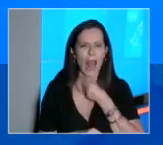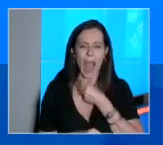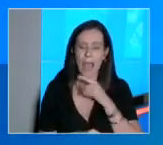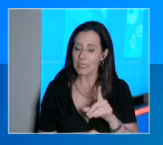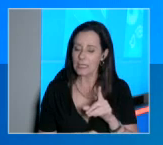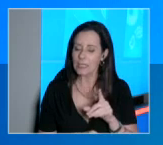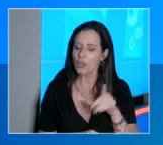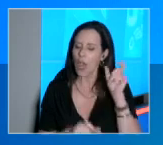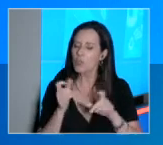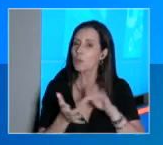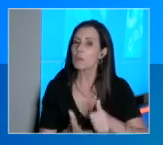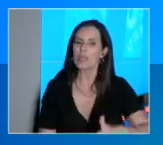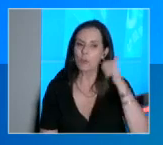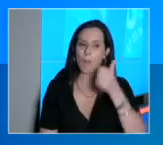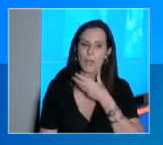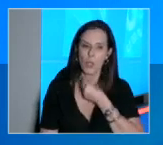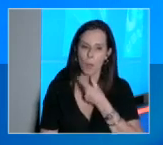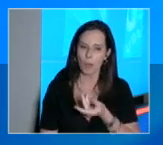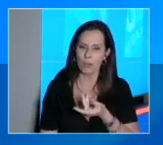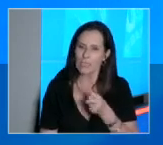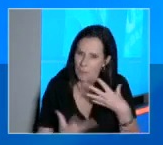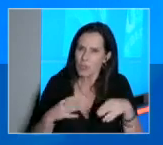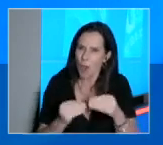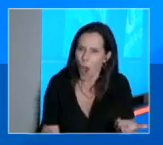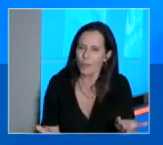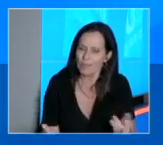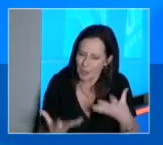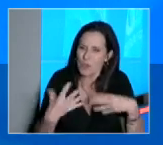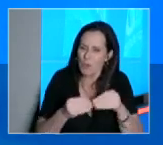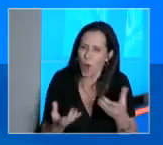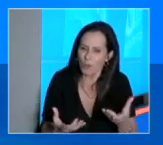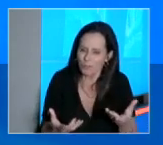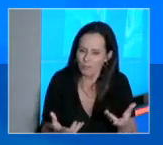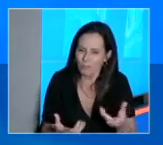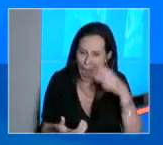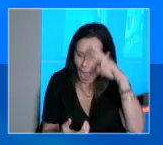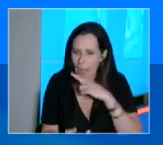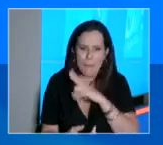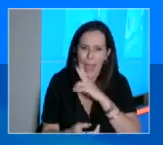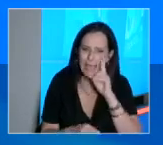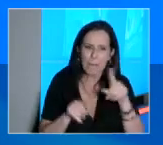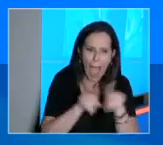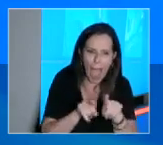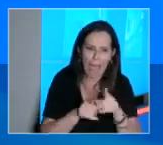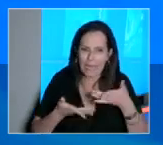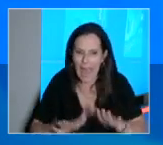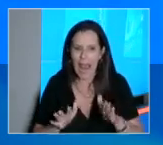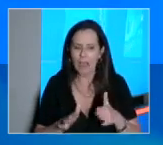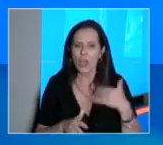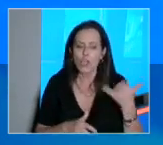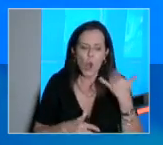הזאת של באמת באמת האנשים שנמצאים שם, מה זה אנשים? זה משפחות. זה משפחות מקרבה ראשונה, בסדר? שכל